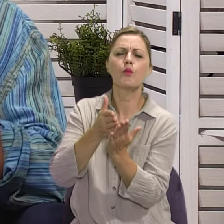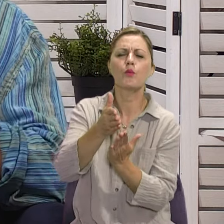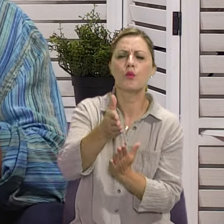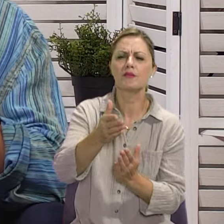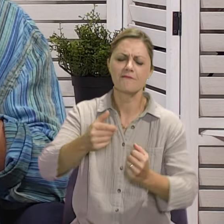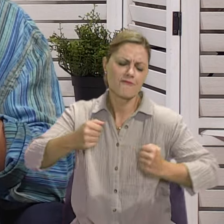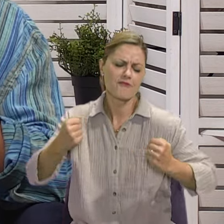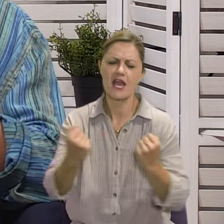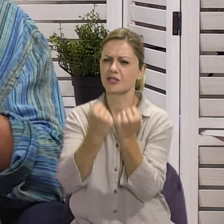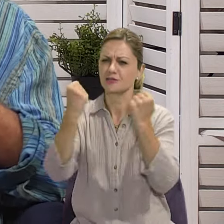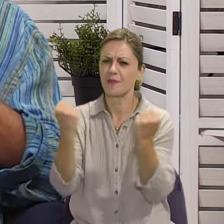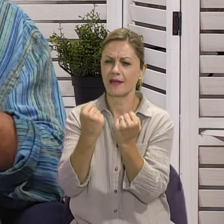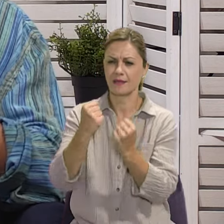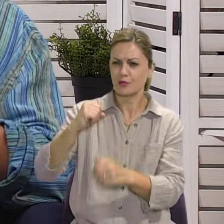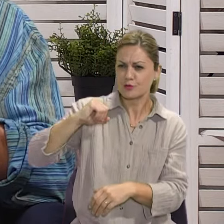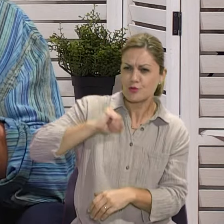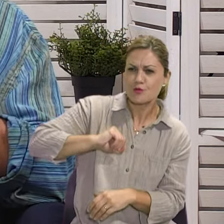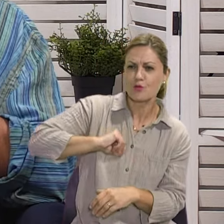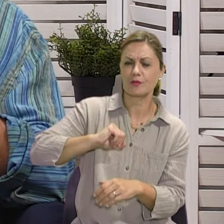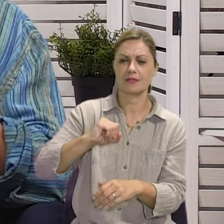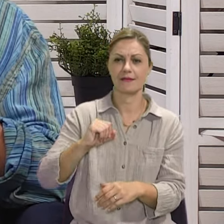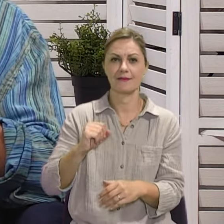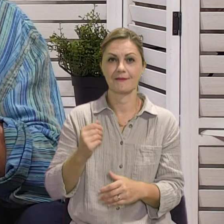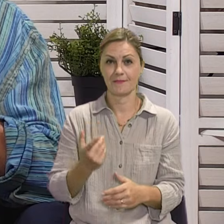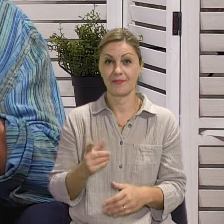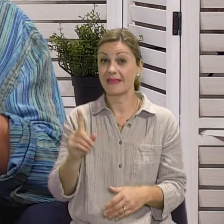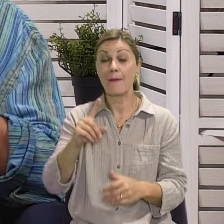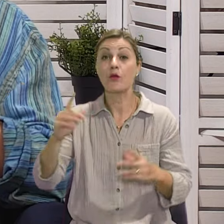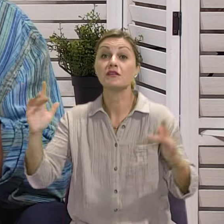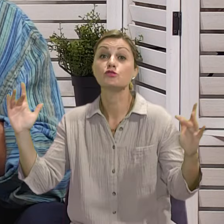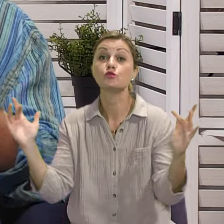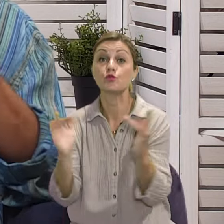sobu, kad bi se sa nekim uhvatio